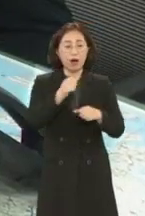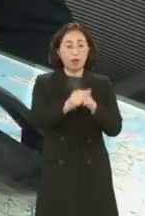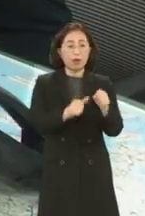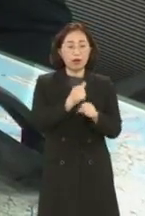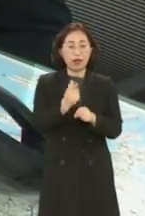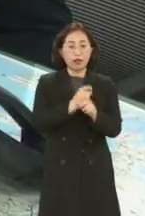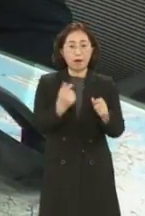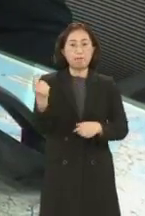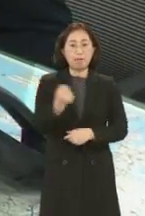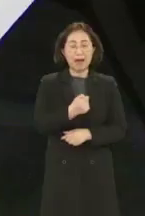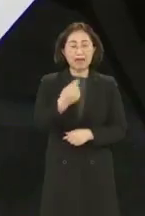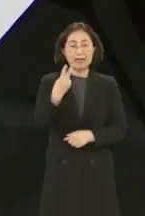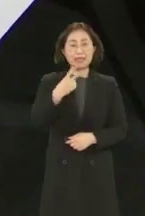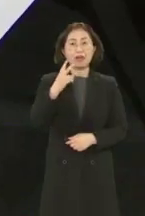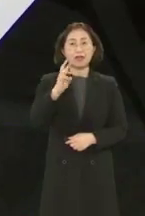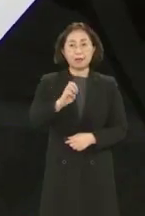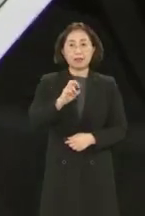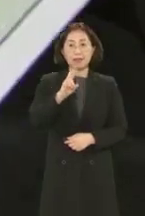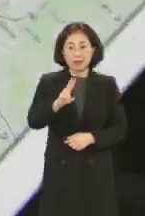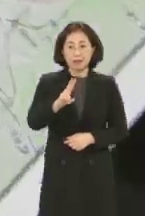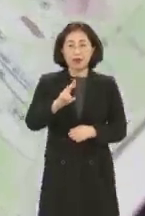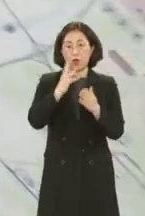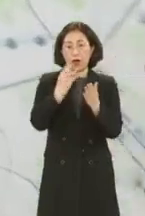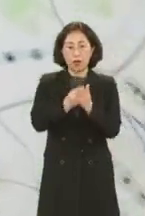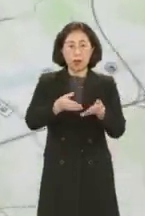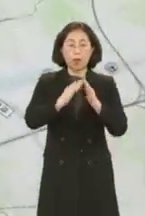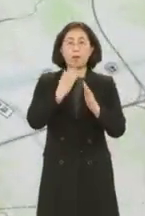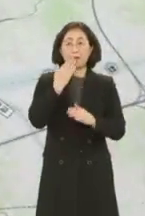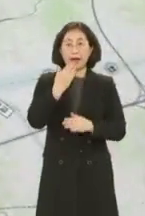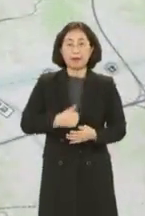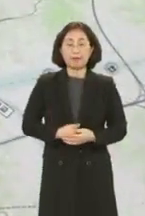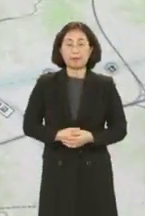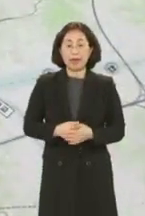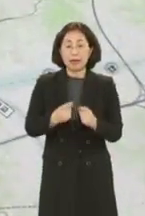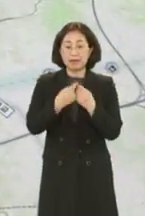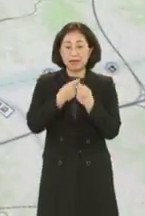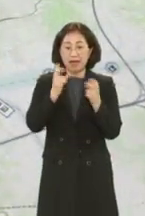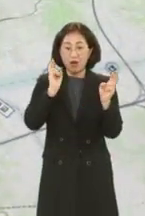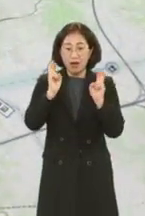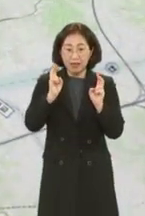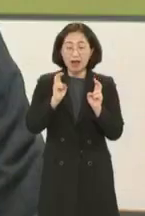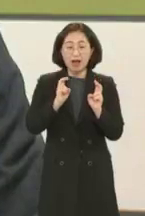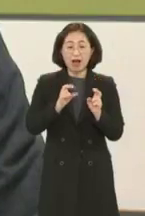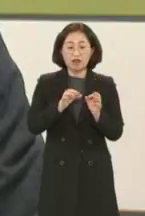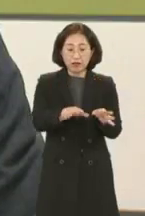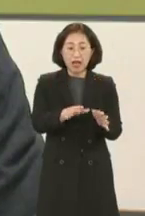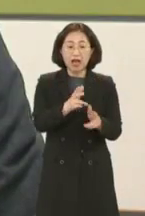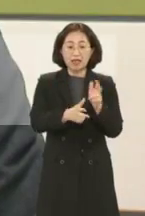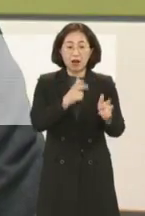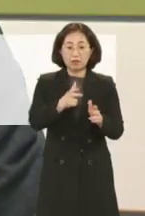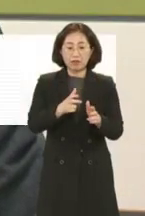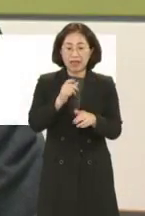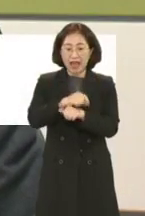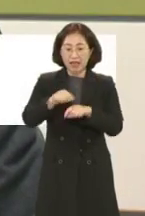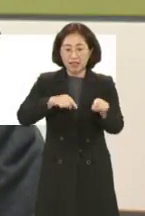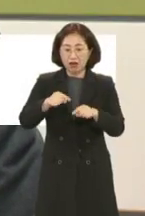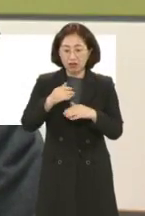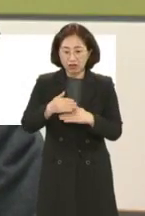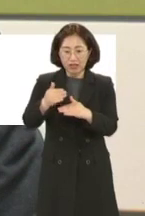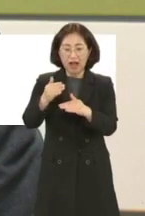빠른 2032년쯤 완공이 가능할 전망입니다. 민자사업은 행정 절차가 간소화되기 때문에